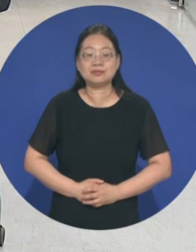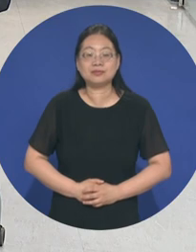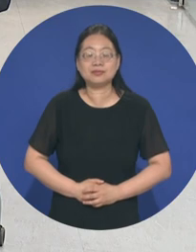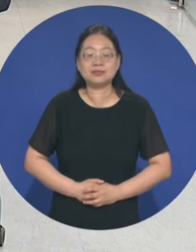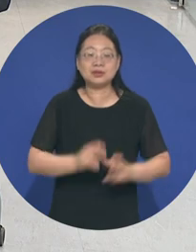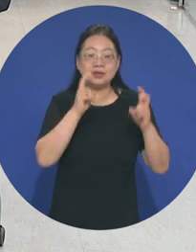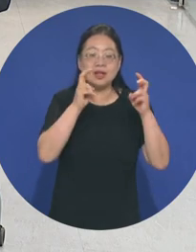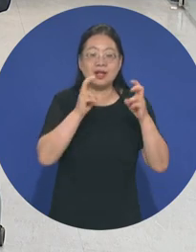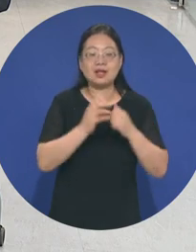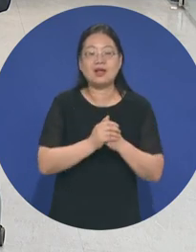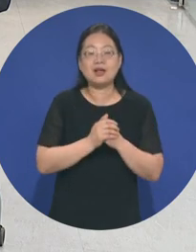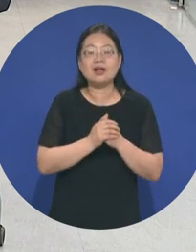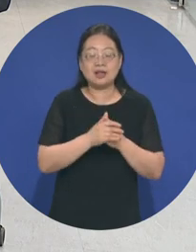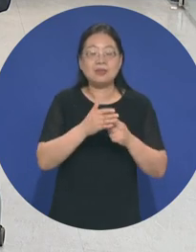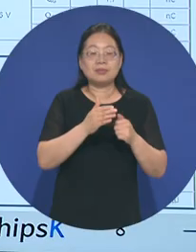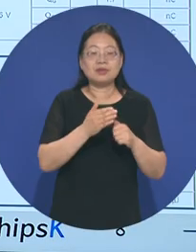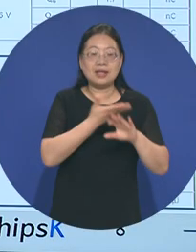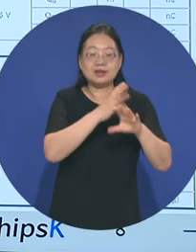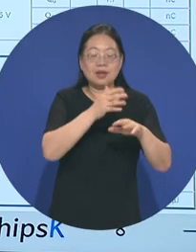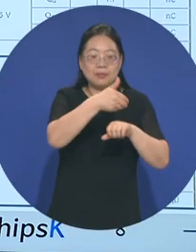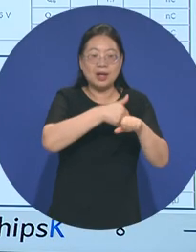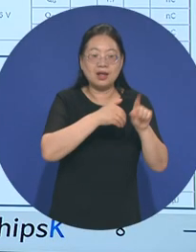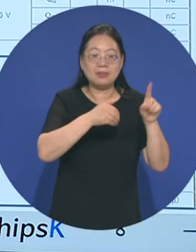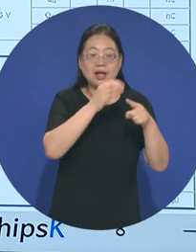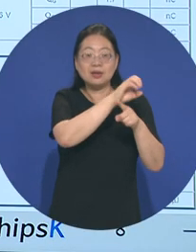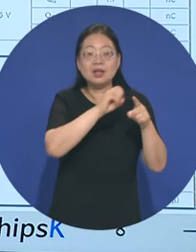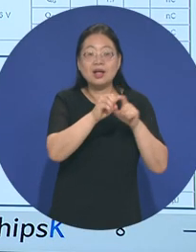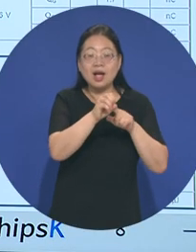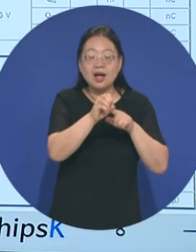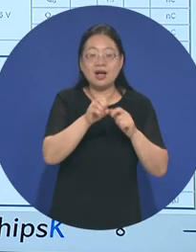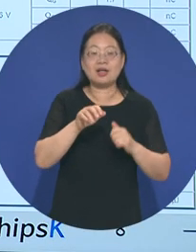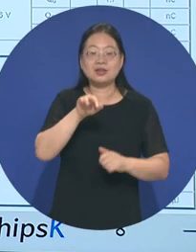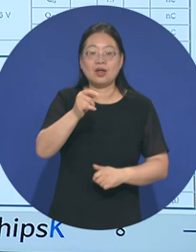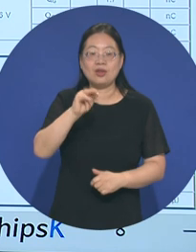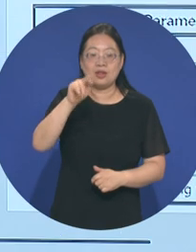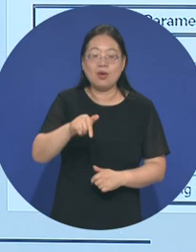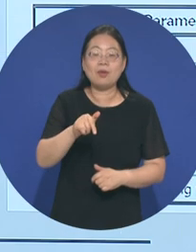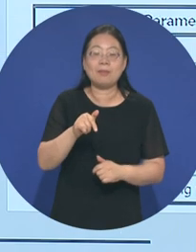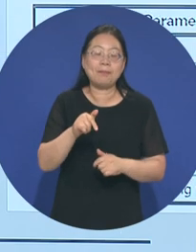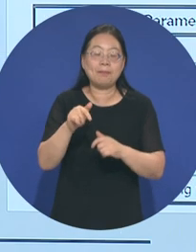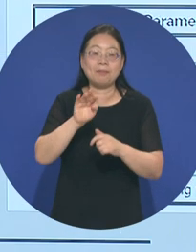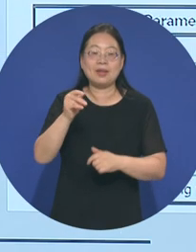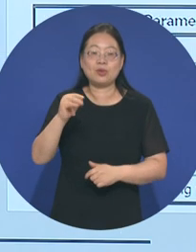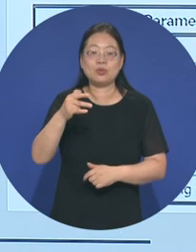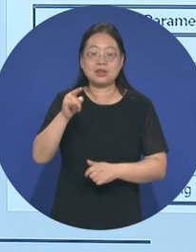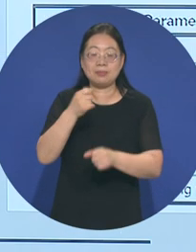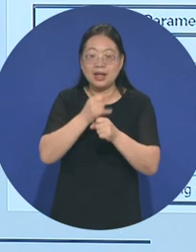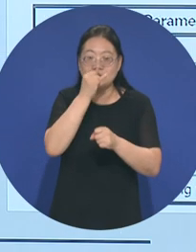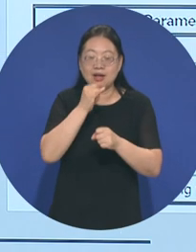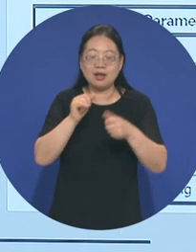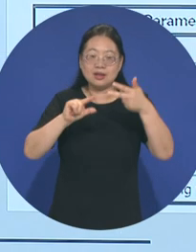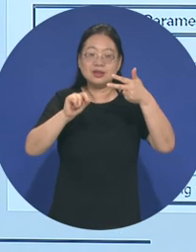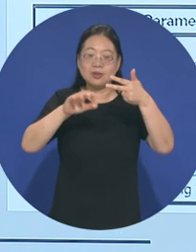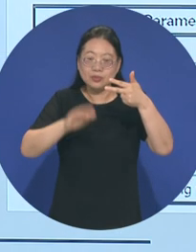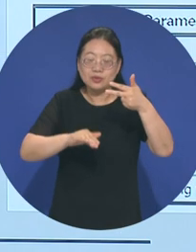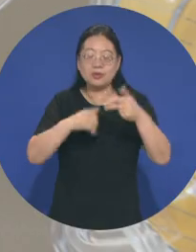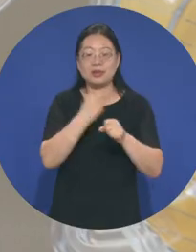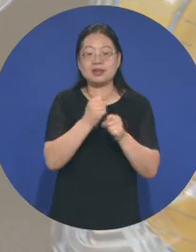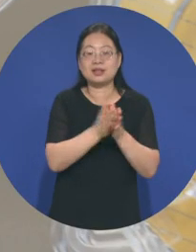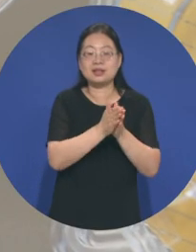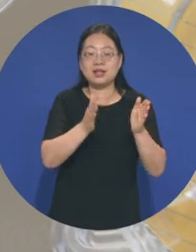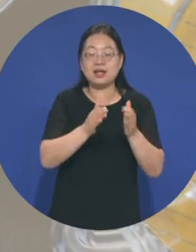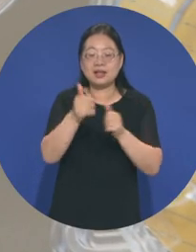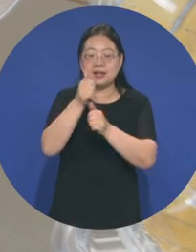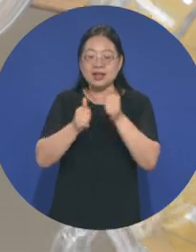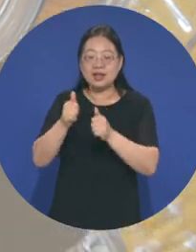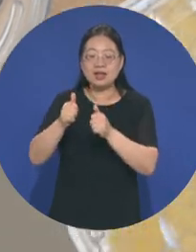이 업체는 전량 수입에 의존했던 질화갈륨 전력 반도체를 개발했습니다. 올 하반기 본격적인 양산에 돌입하면